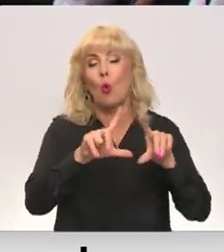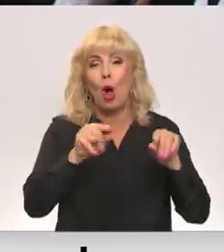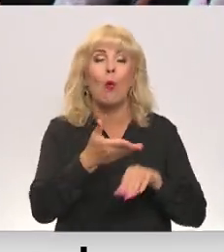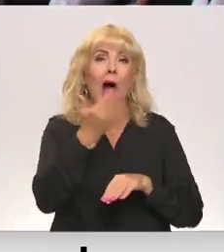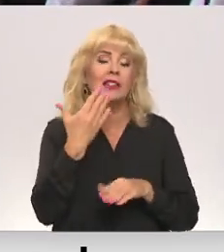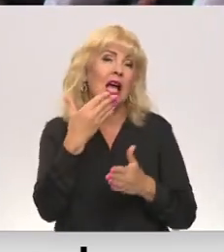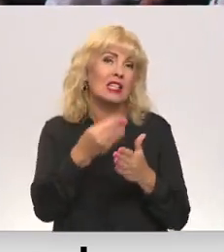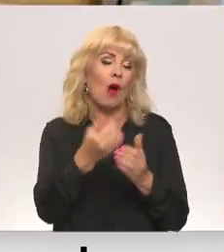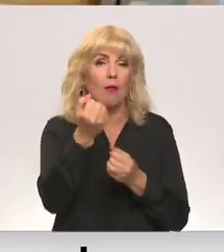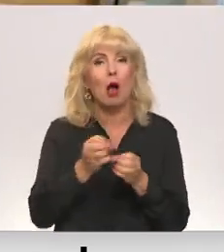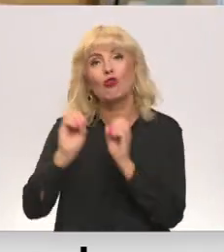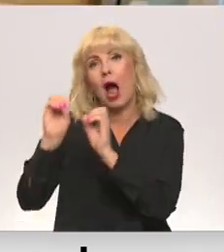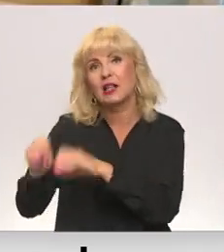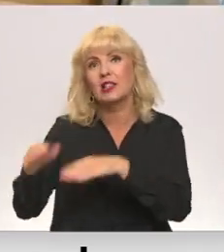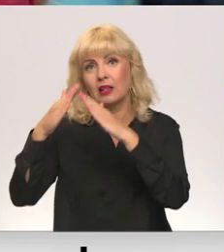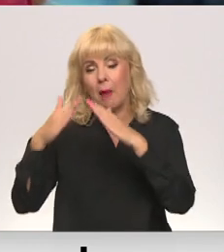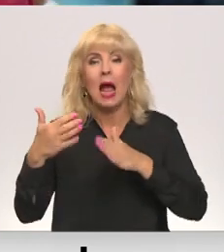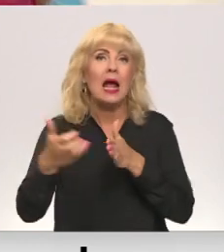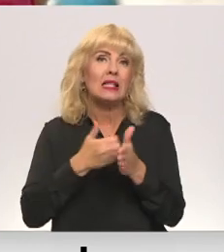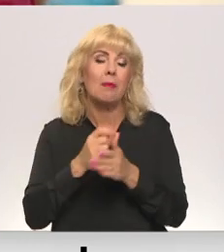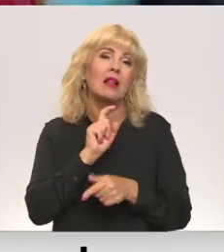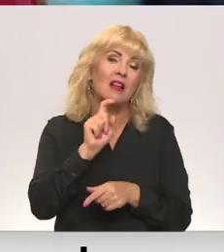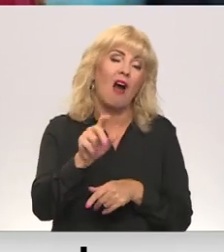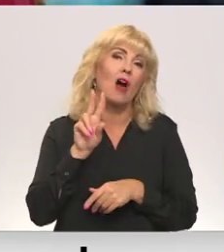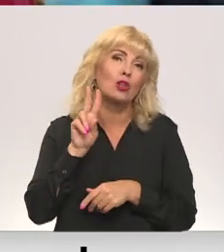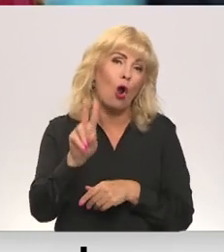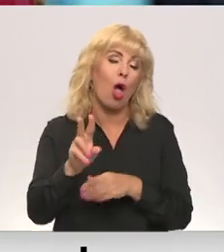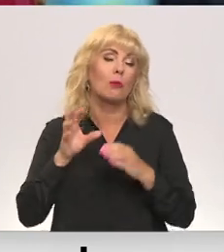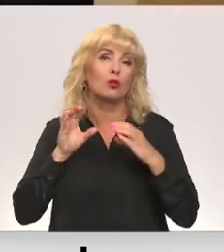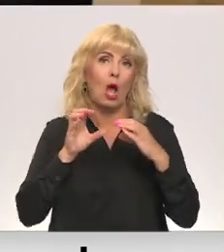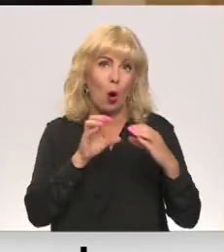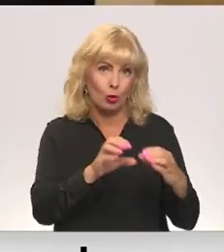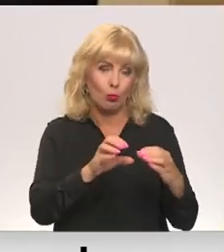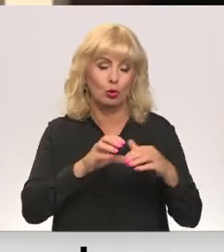savu auto atstāt mājās un izmantot tramvai, trolejbusu vai autobusu.